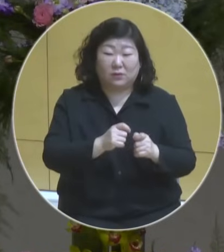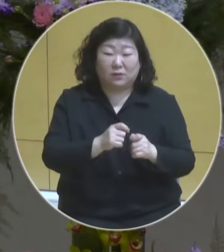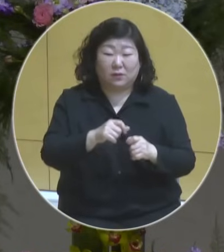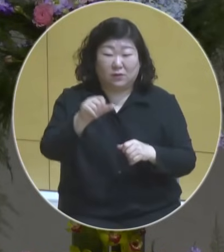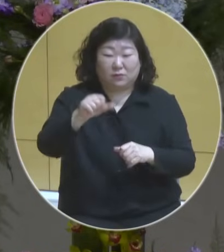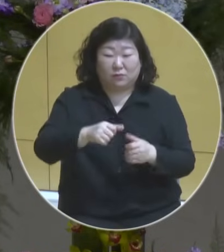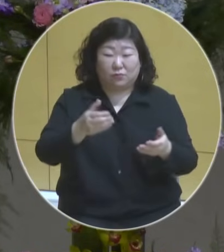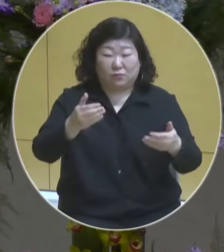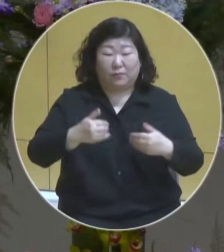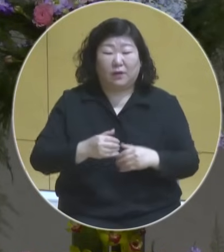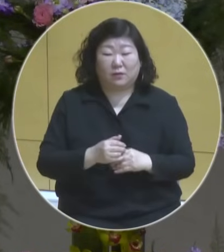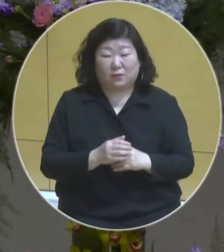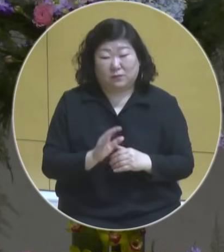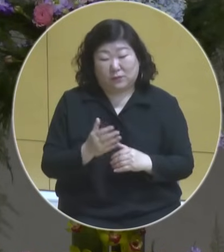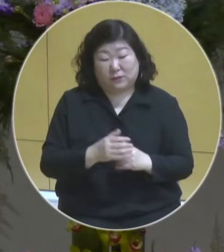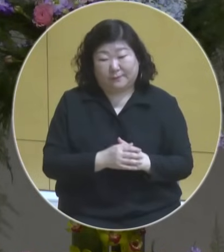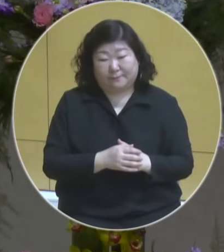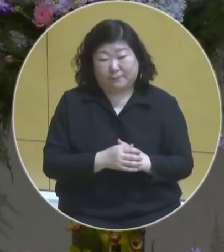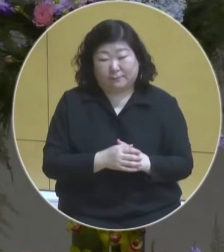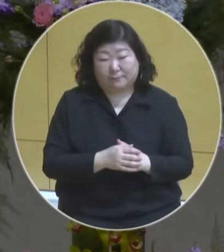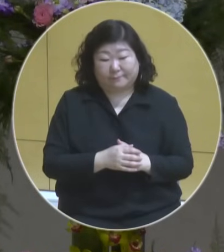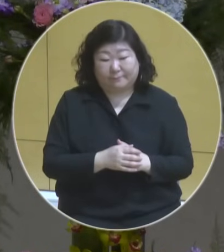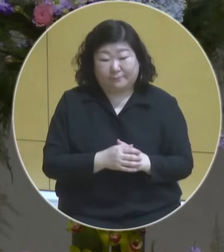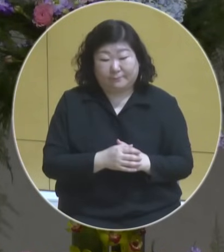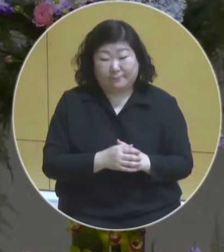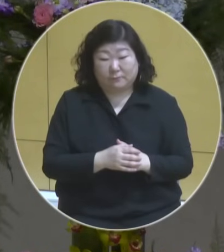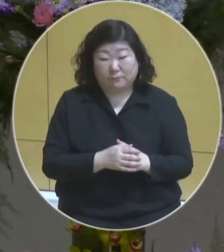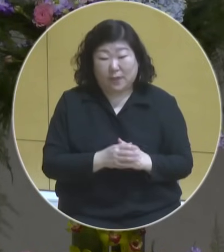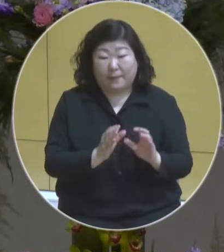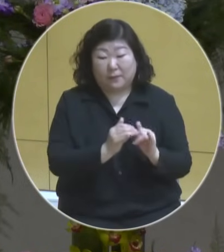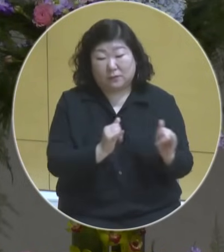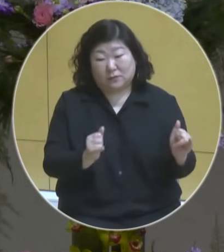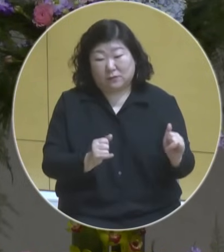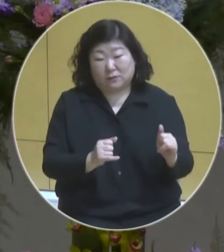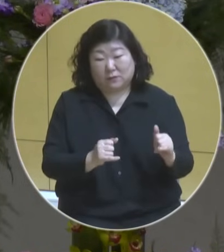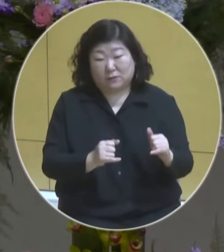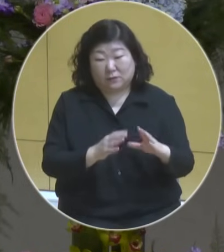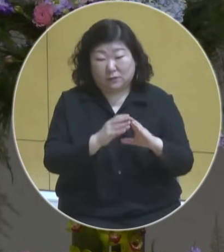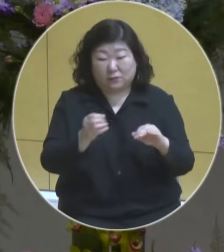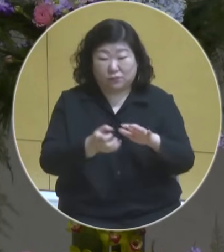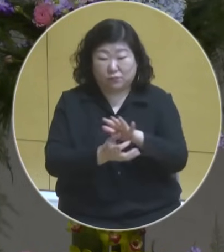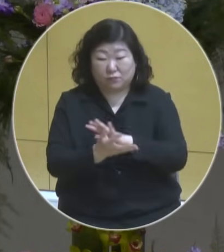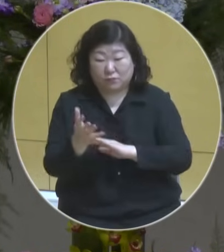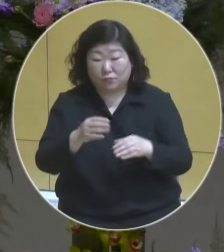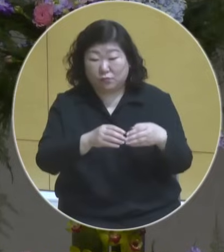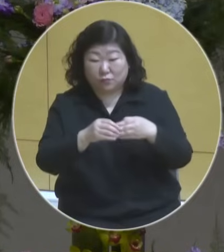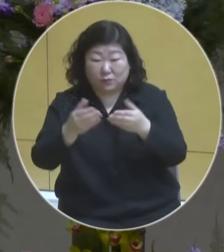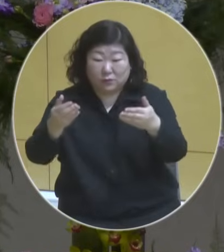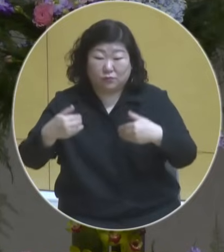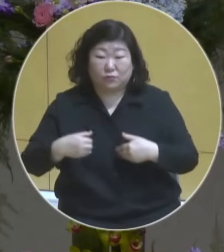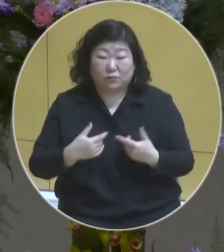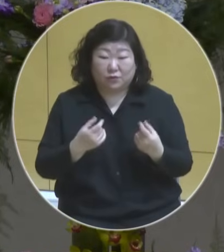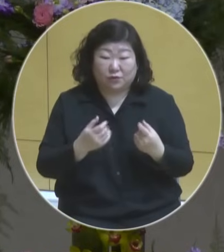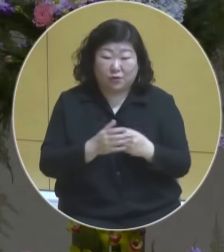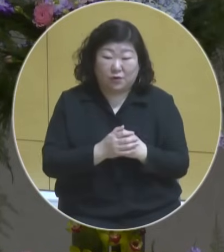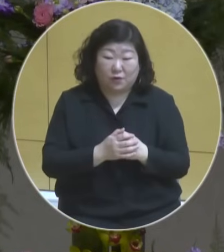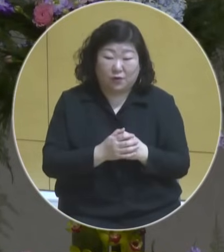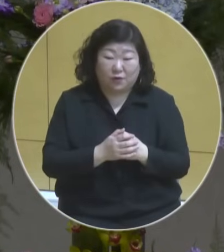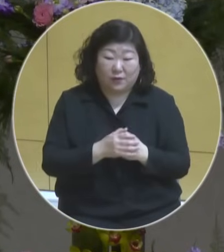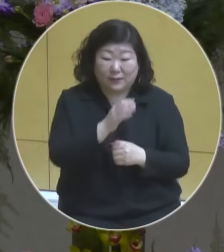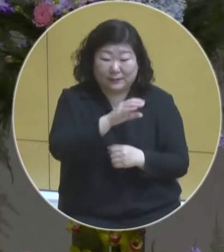백성을 애굽에서 구출하여 낸 것처럼 죄와 사망의 저주 아래 있는 우리를 예수 그리스도의 십자가의 보혈로 구속해